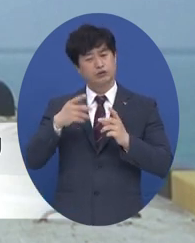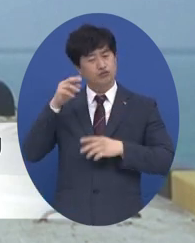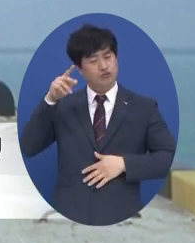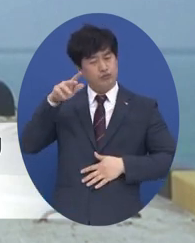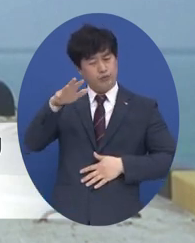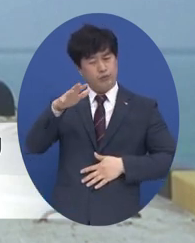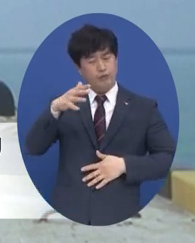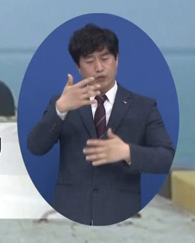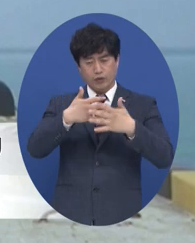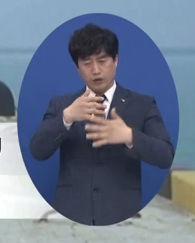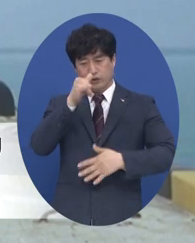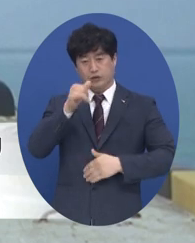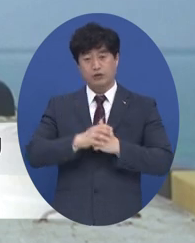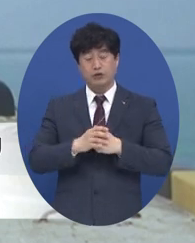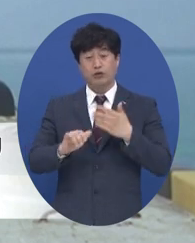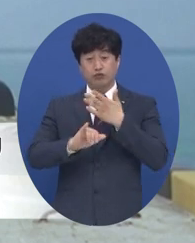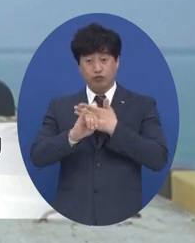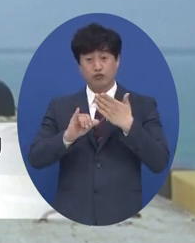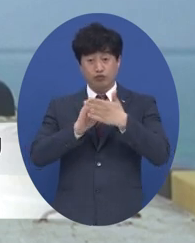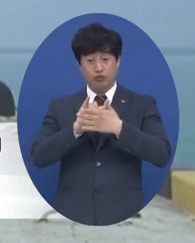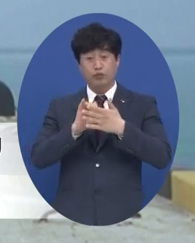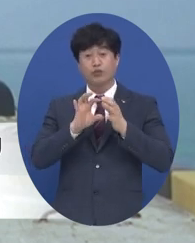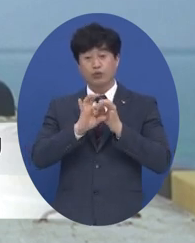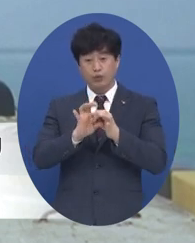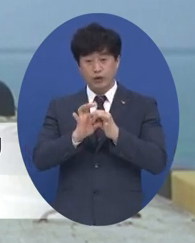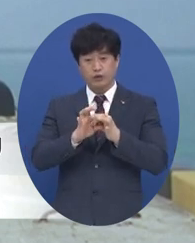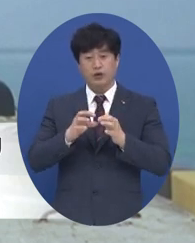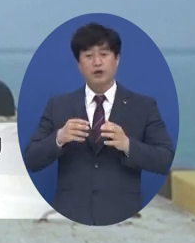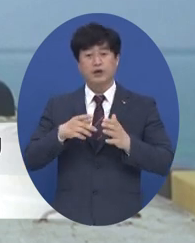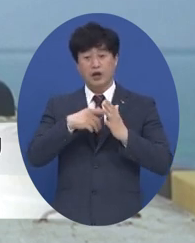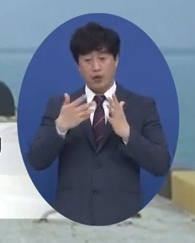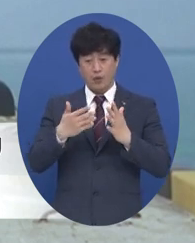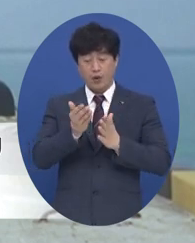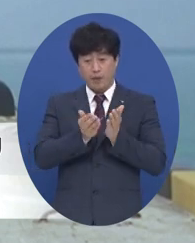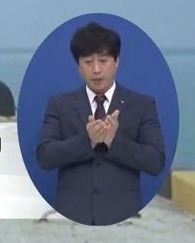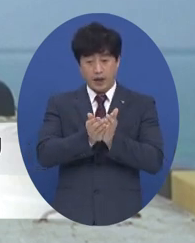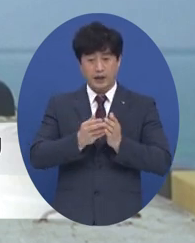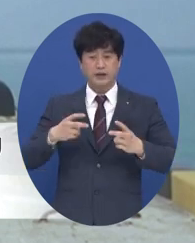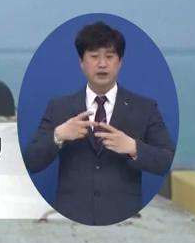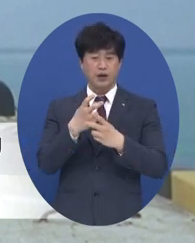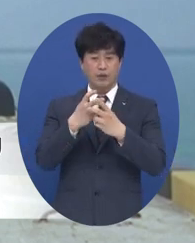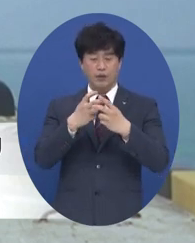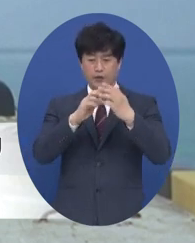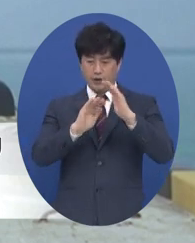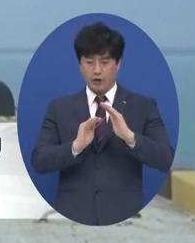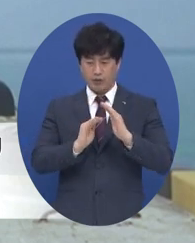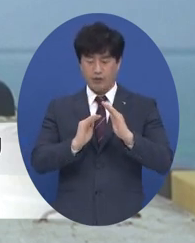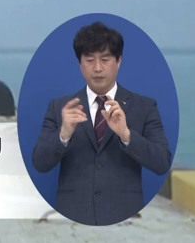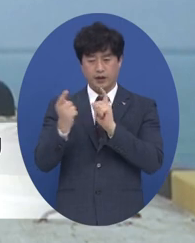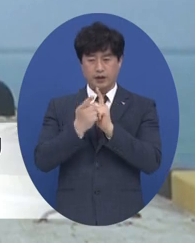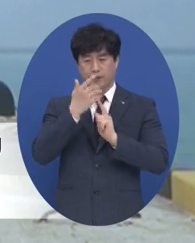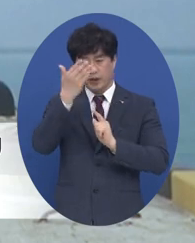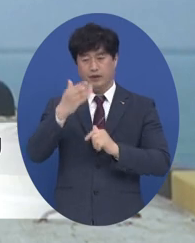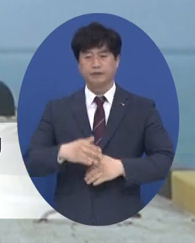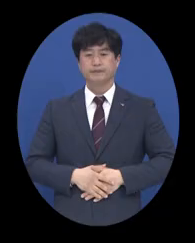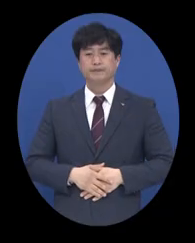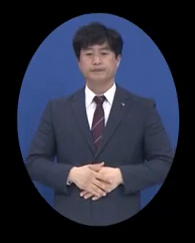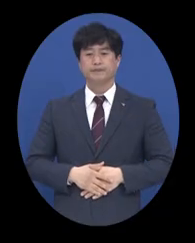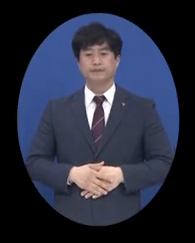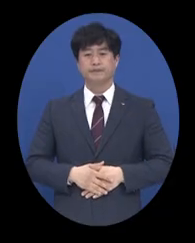2주 동안 유튜브를 통해 세월호 참사를 다룬 다큐멘터리 7편을 만나볼 수 있습니다. 최창순 기자입니다.